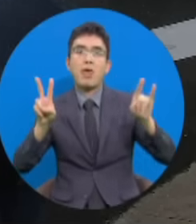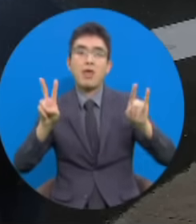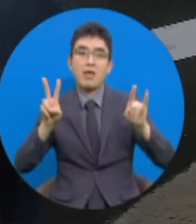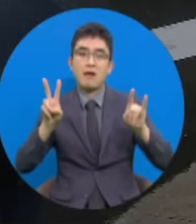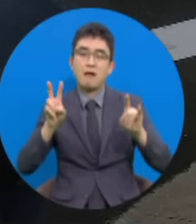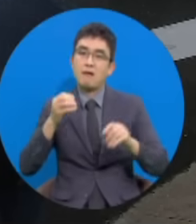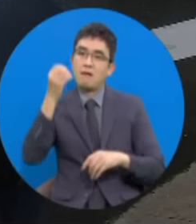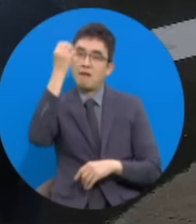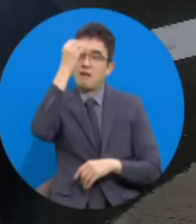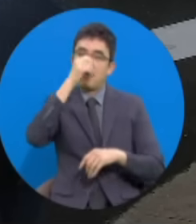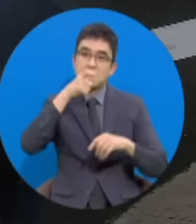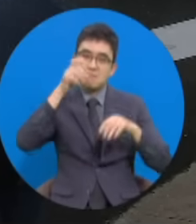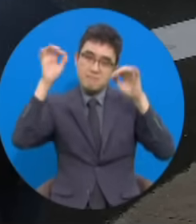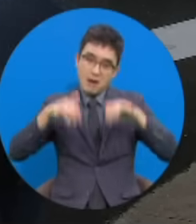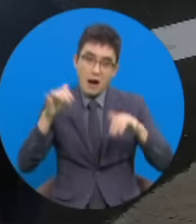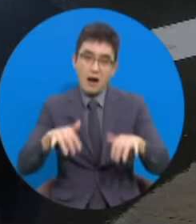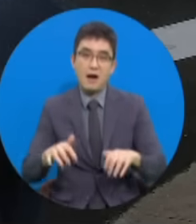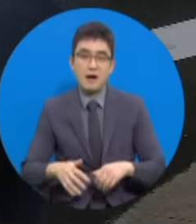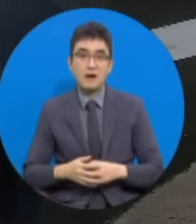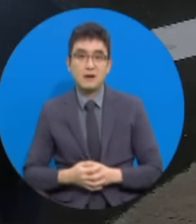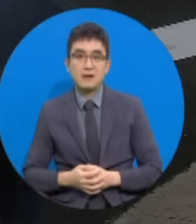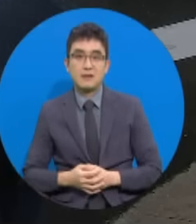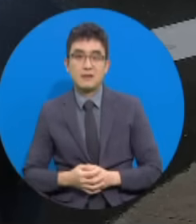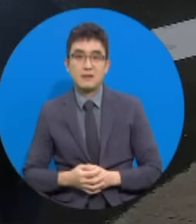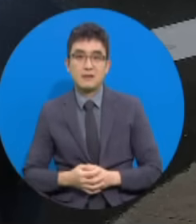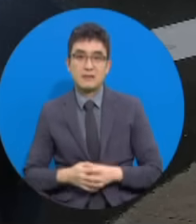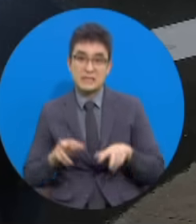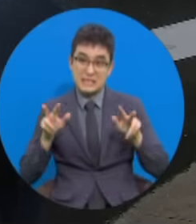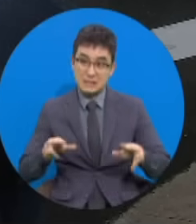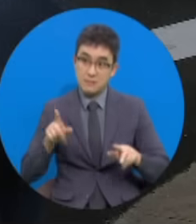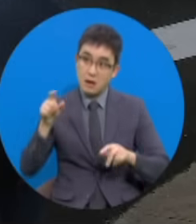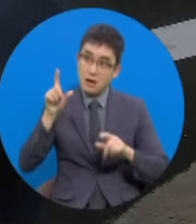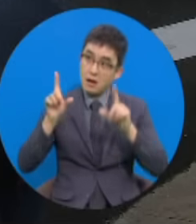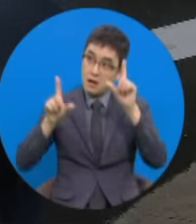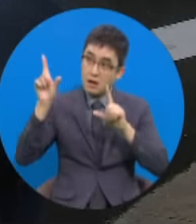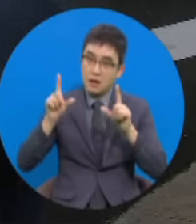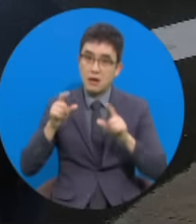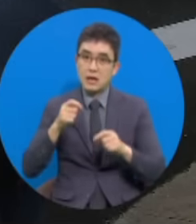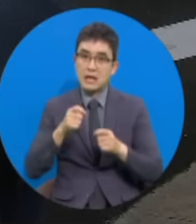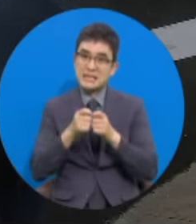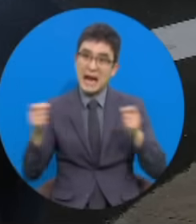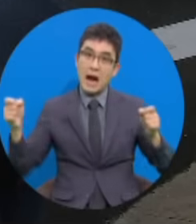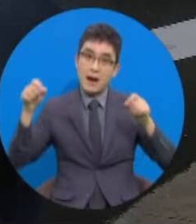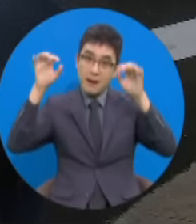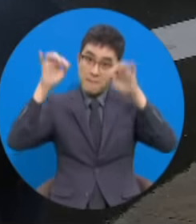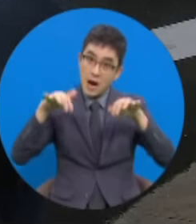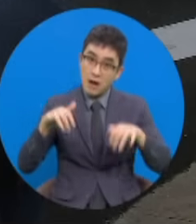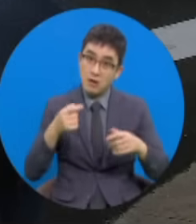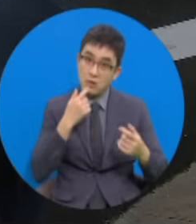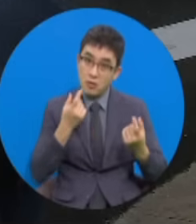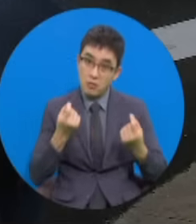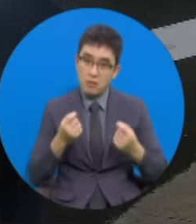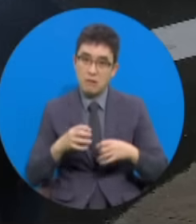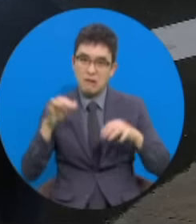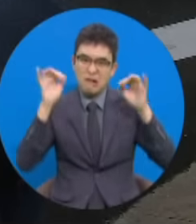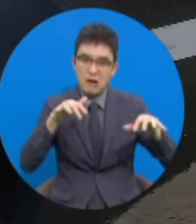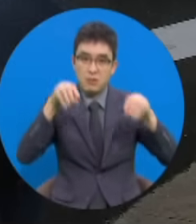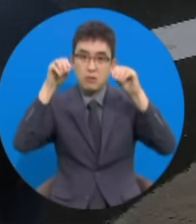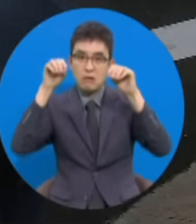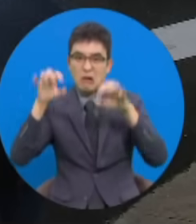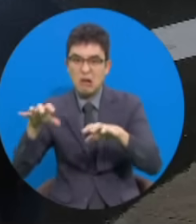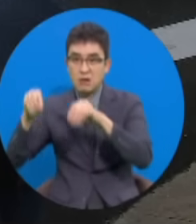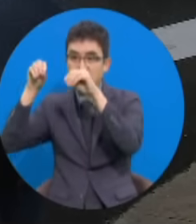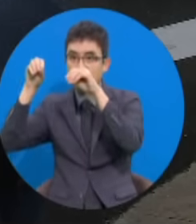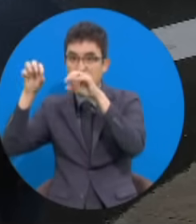굉장히 많은 양의 비가 내린 상태입니다. 자, 뭐 진짜 장마다 이런 얘기도 있는데 뭐 게릴라성 호우 얘기도 나오고 극한